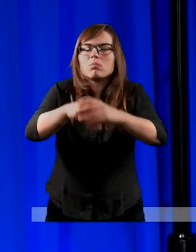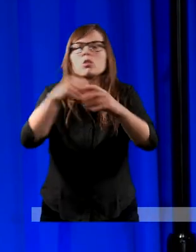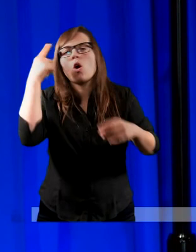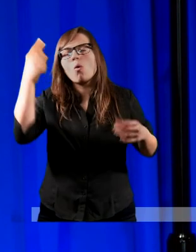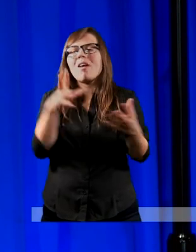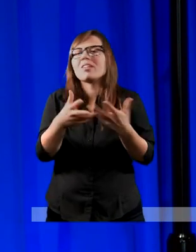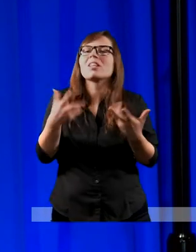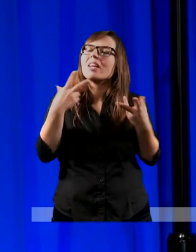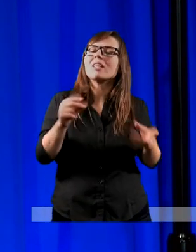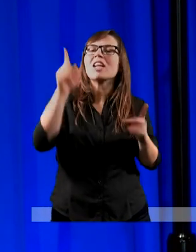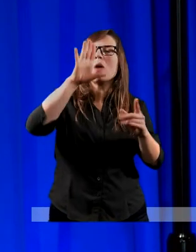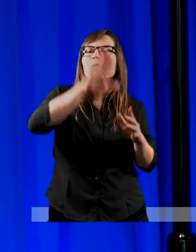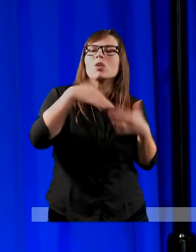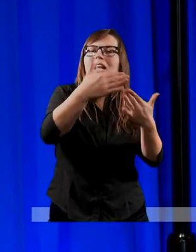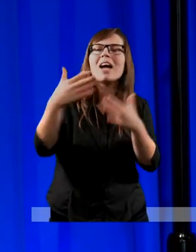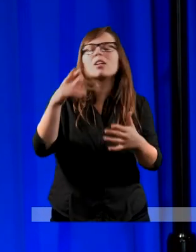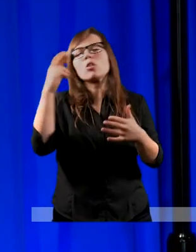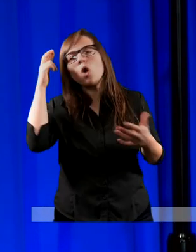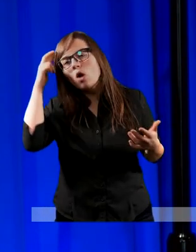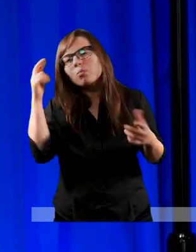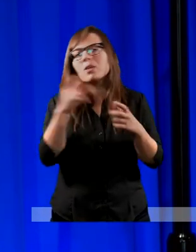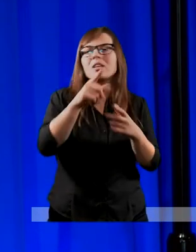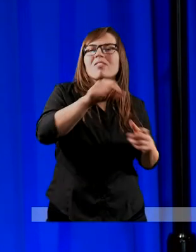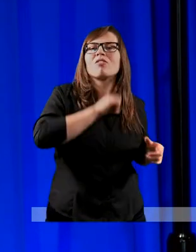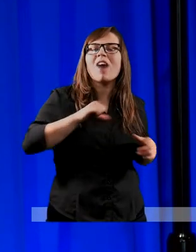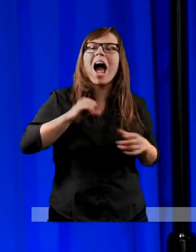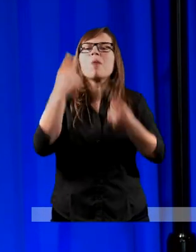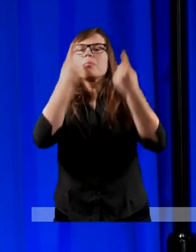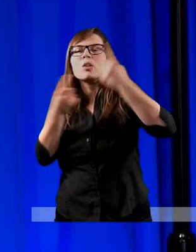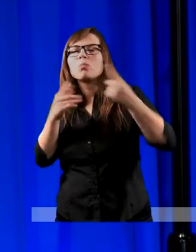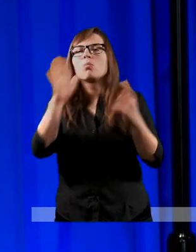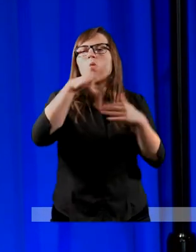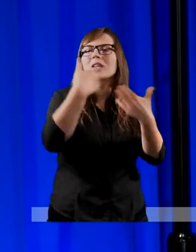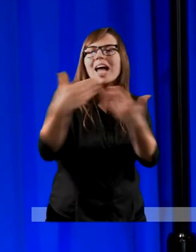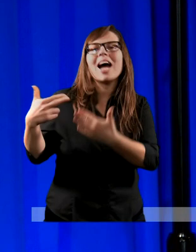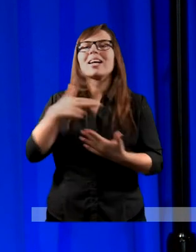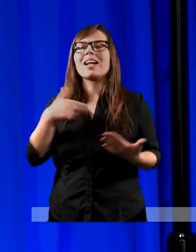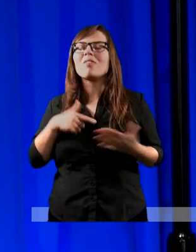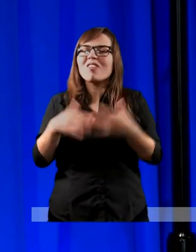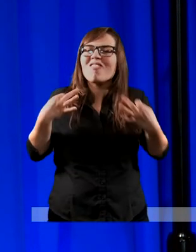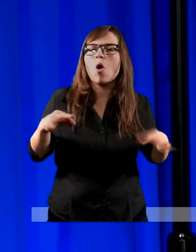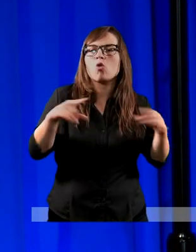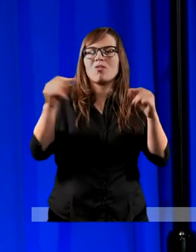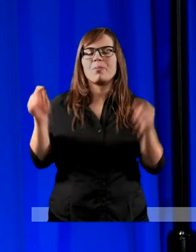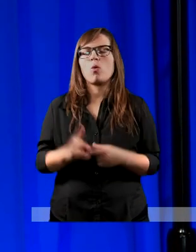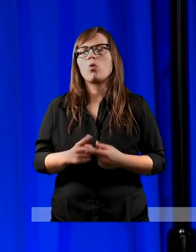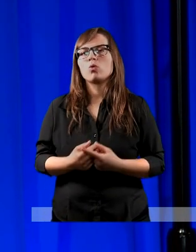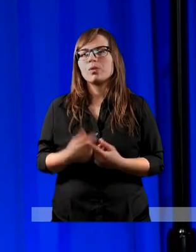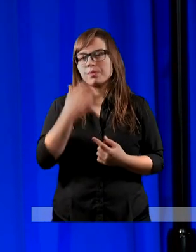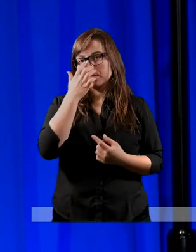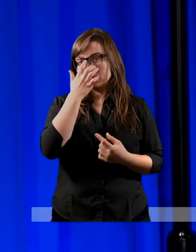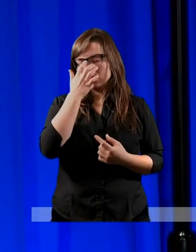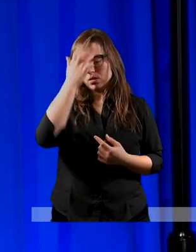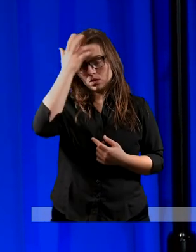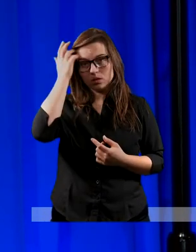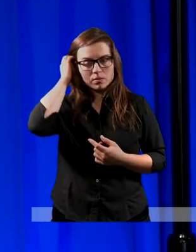Czasami muszą minąć lata, żeby ktoś coś zrozumiał, zmienił swoje zachowanie i Bóg daje nam ten czas. No dobra, Czasiek, ale ty tak? Ty tam się czujesz w